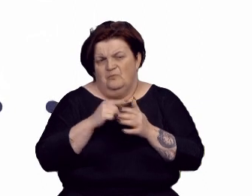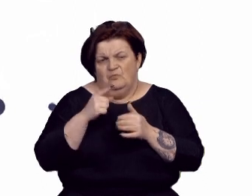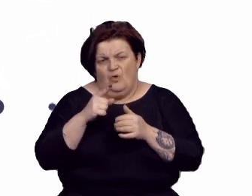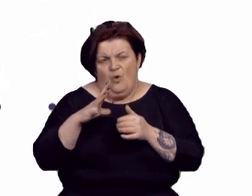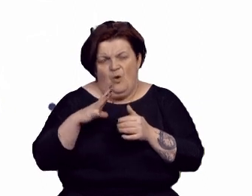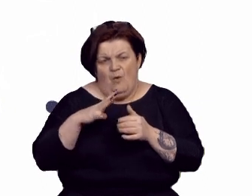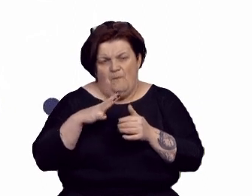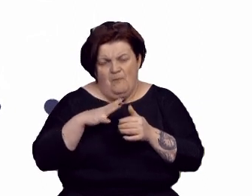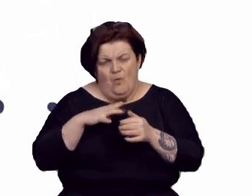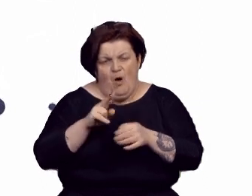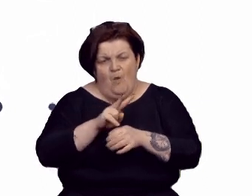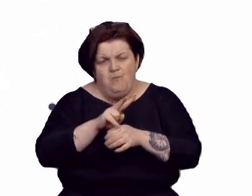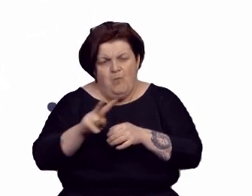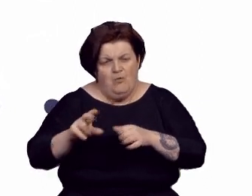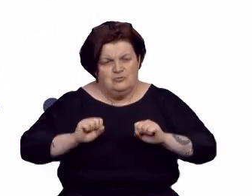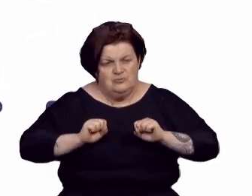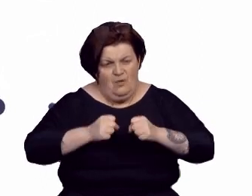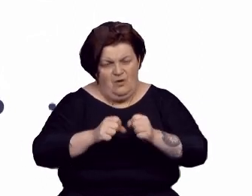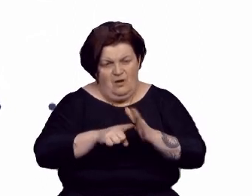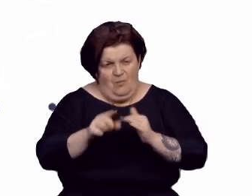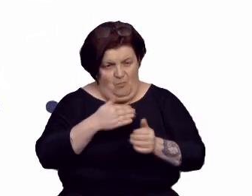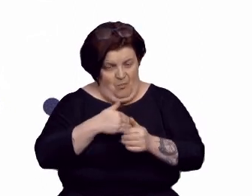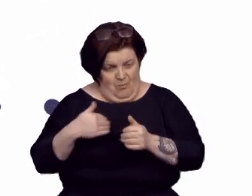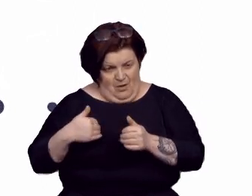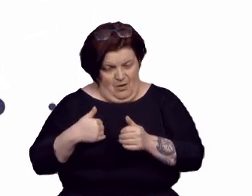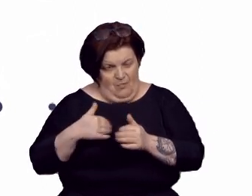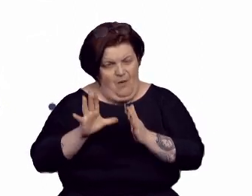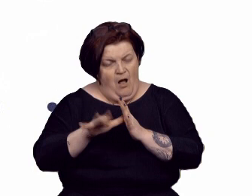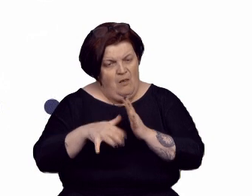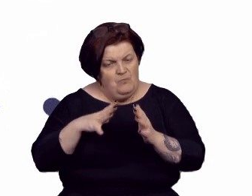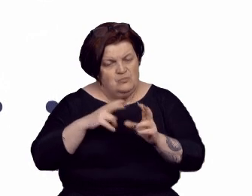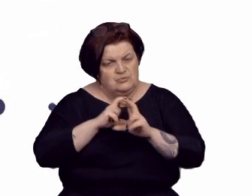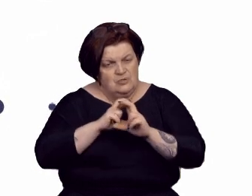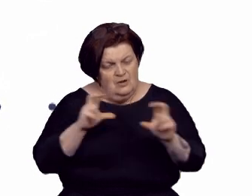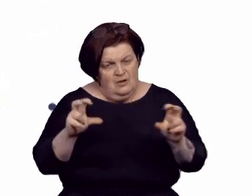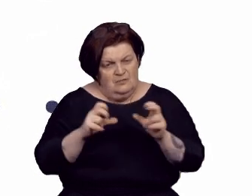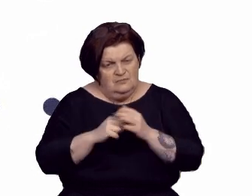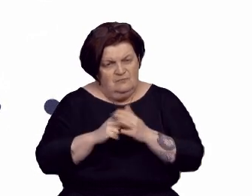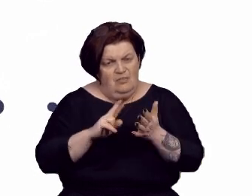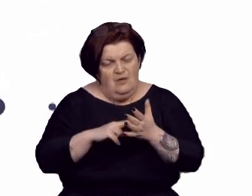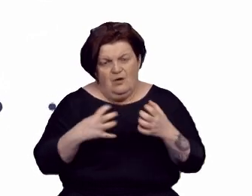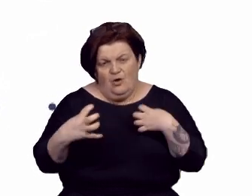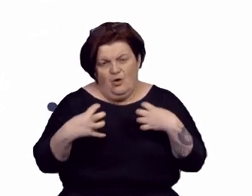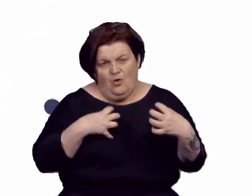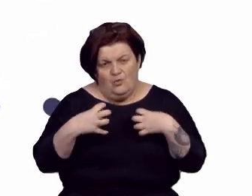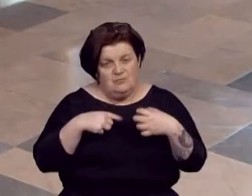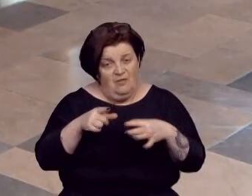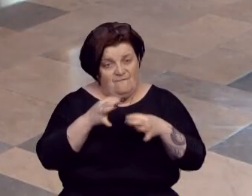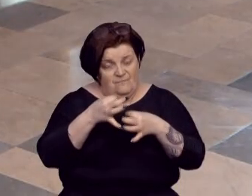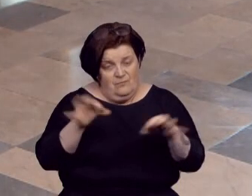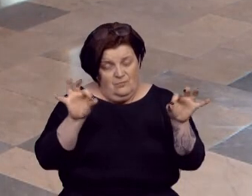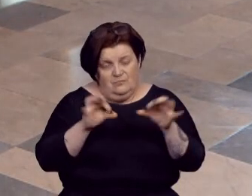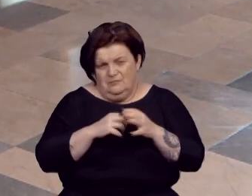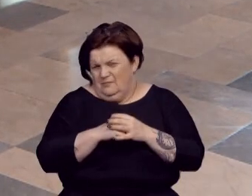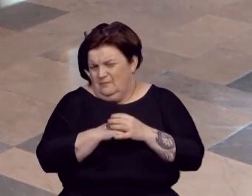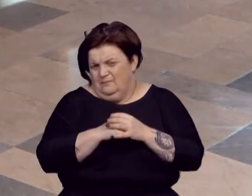były polem działania dla Polaków. Lecz przyszedł czas na zagospodarowanie tej wolności.